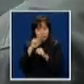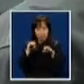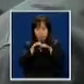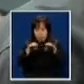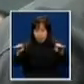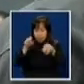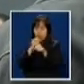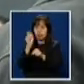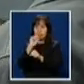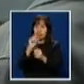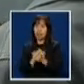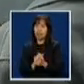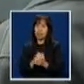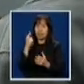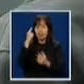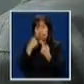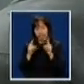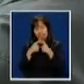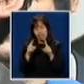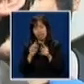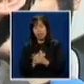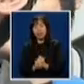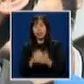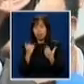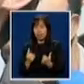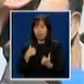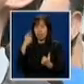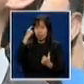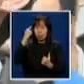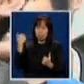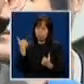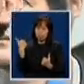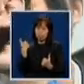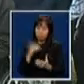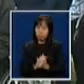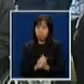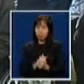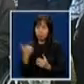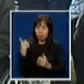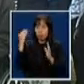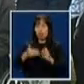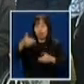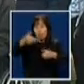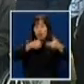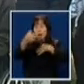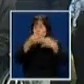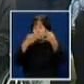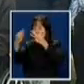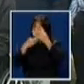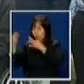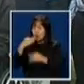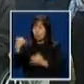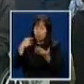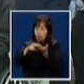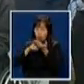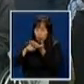พทำมาอย่างนั้นแต่ว่าปรากฏว่าก็มีการร้องเรียนแล้วก็มีเสียงบ่นกันม